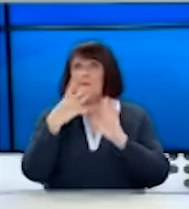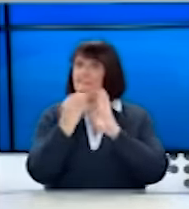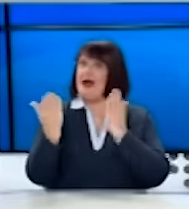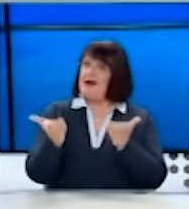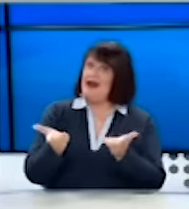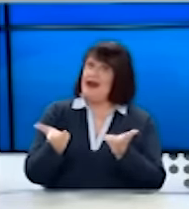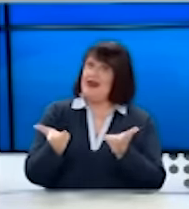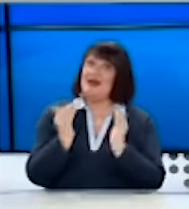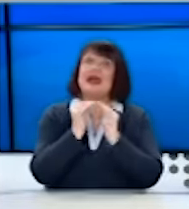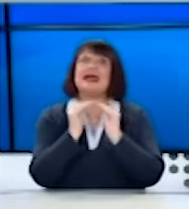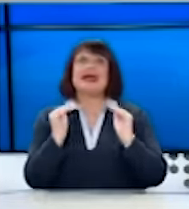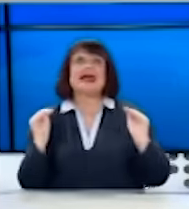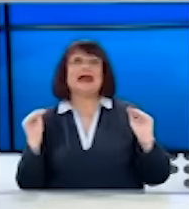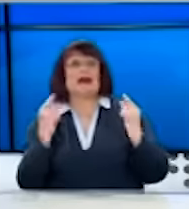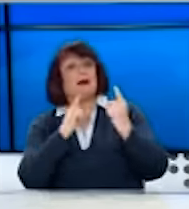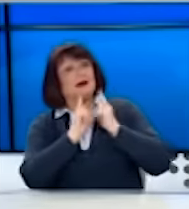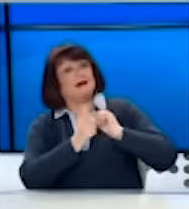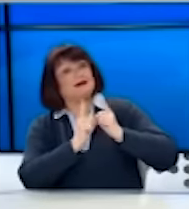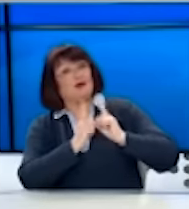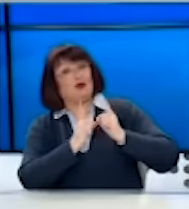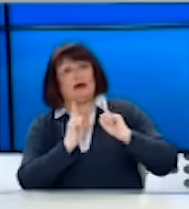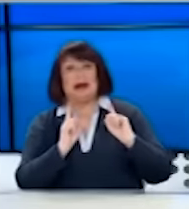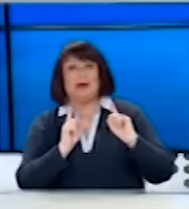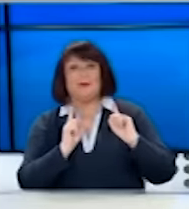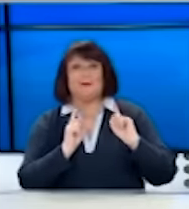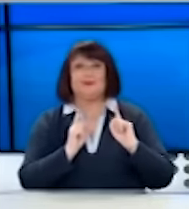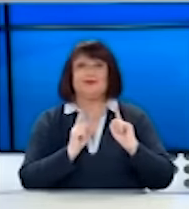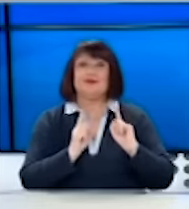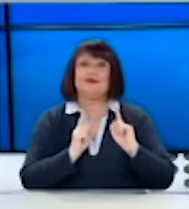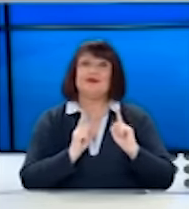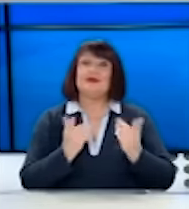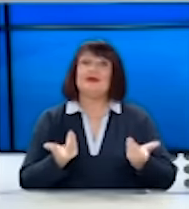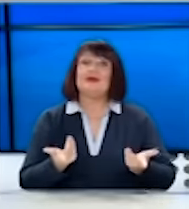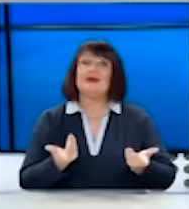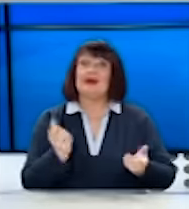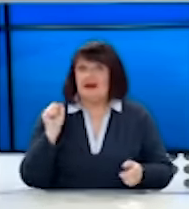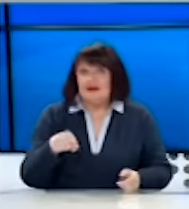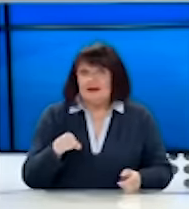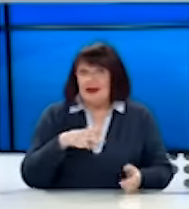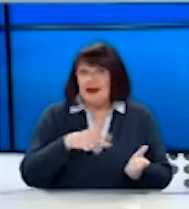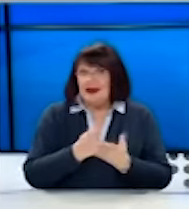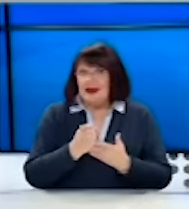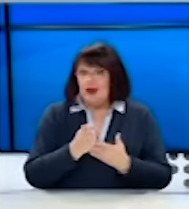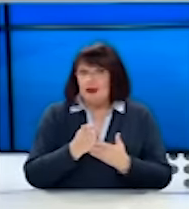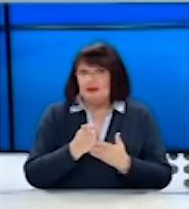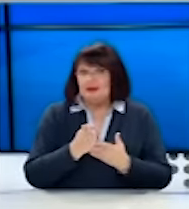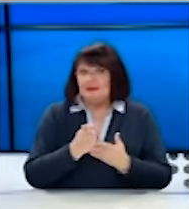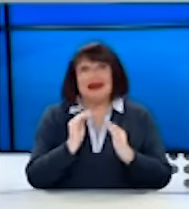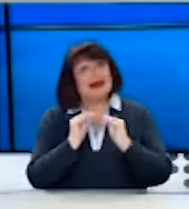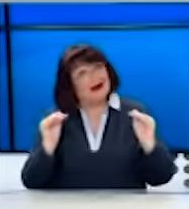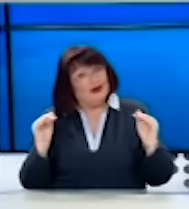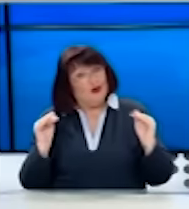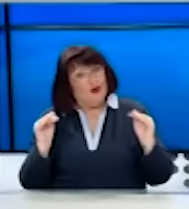παράδειγμα ειρηνικής διευθέτησης. Πάλι μέσα πέσανε όσοι τα έλεγαν αυτά. Το πόσο